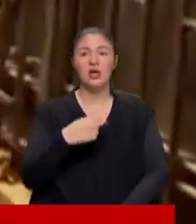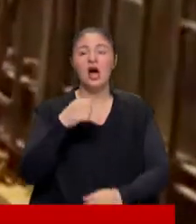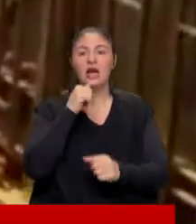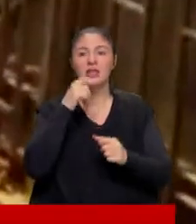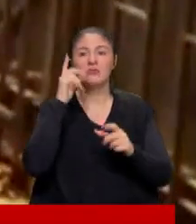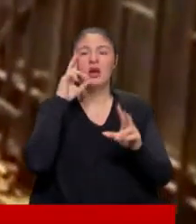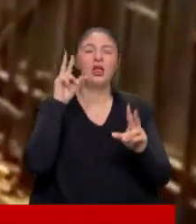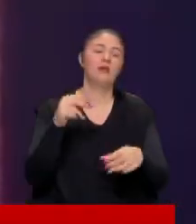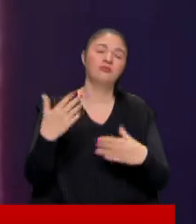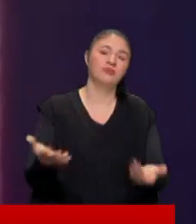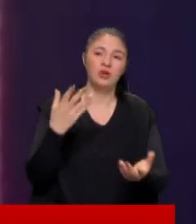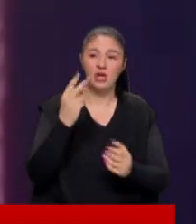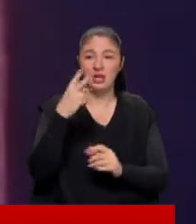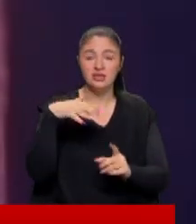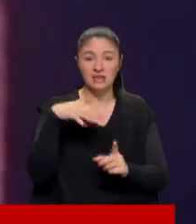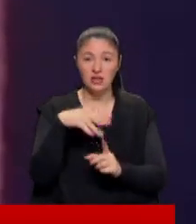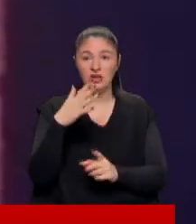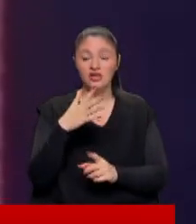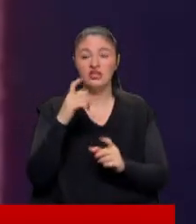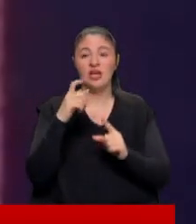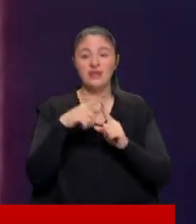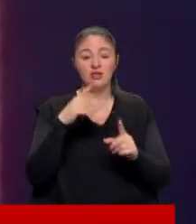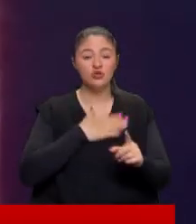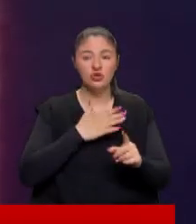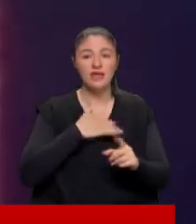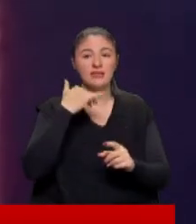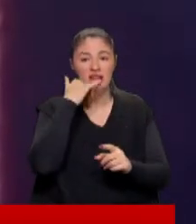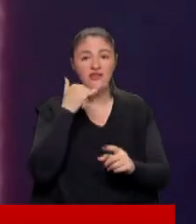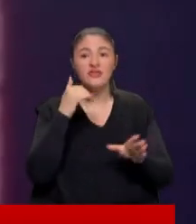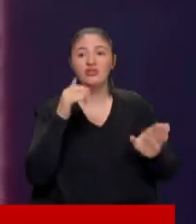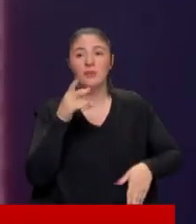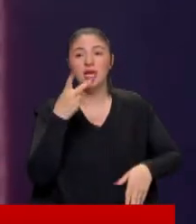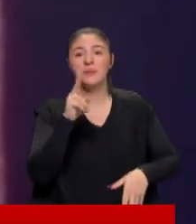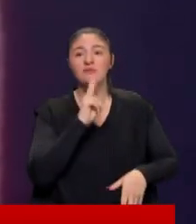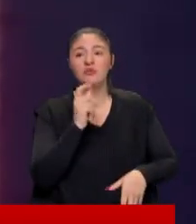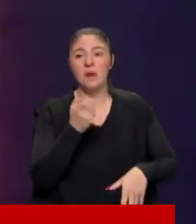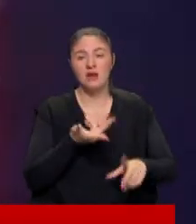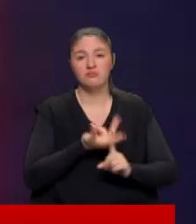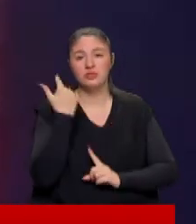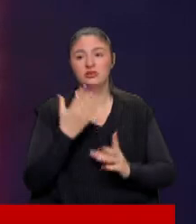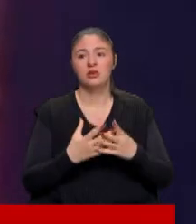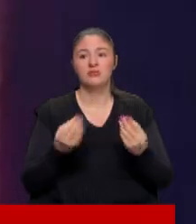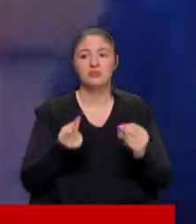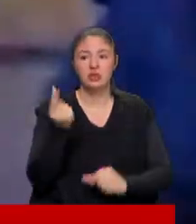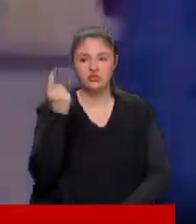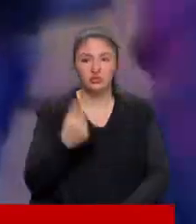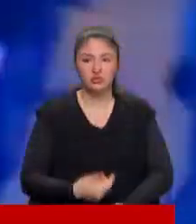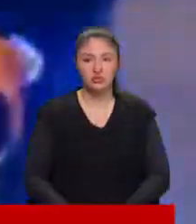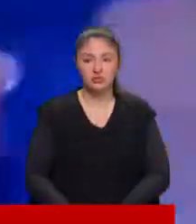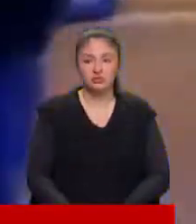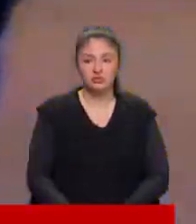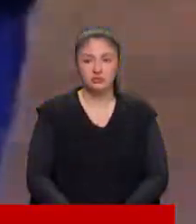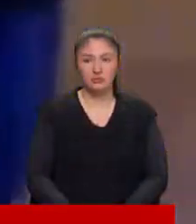Adam bilinçsiz yerde yatarken iki saldırgan CT'nin üzerindeki telefonu ve cebindeki 2200 lirayı çalarak kayıplara karıştı.